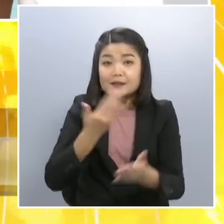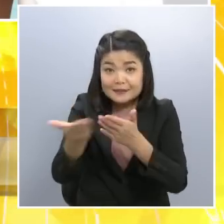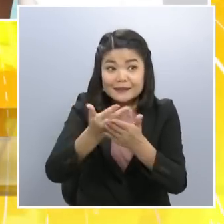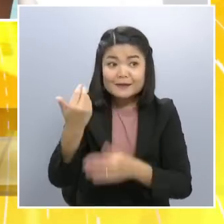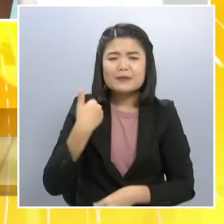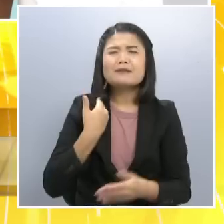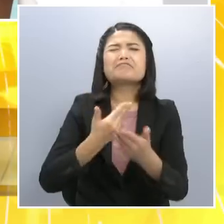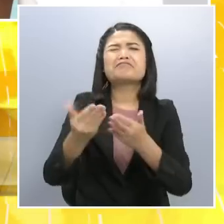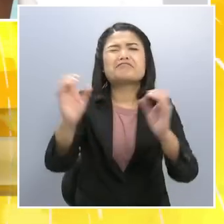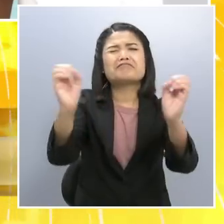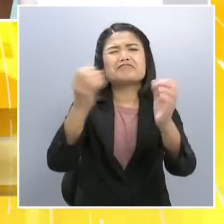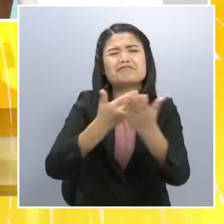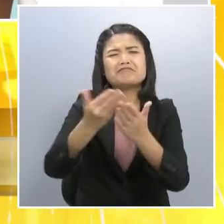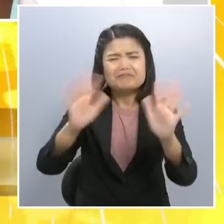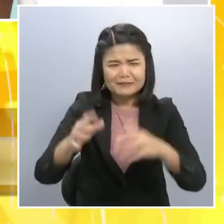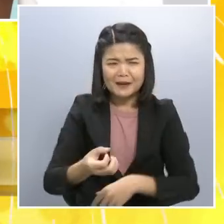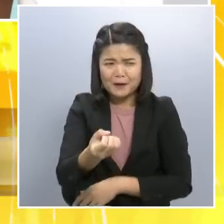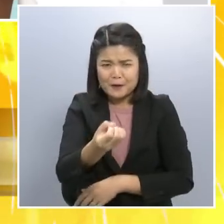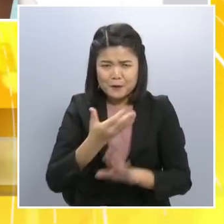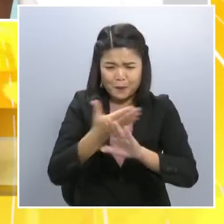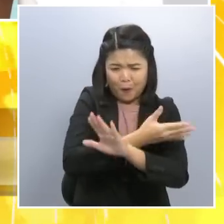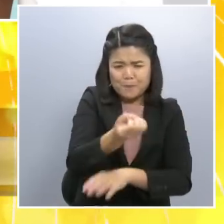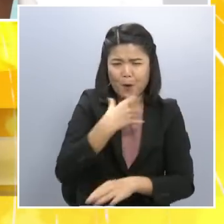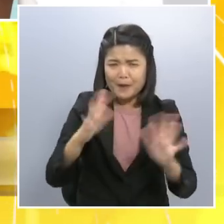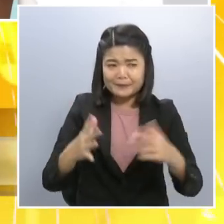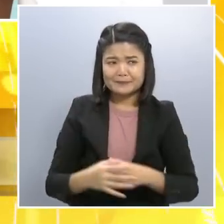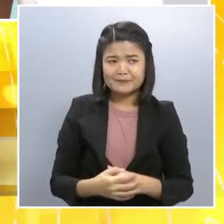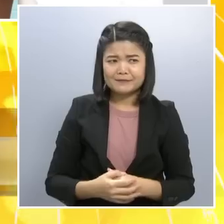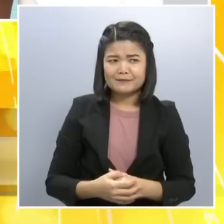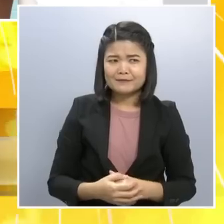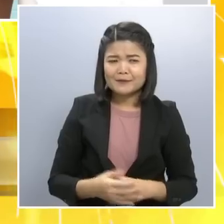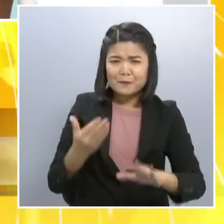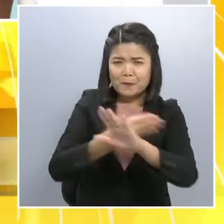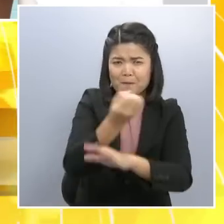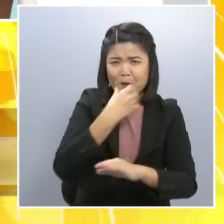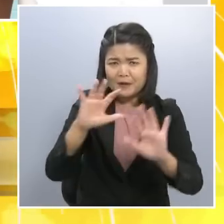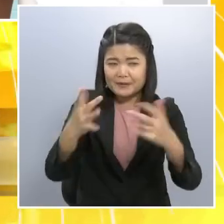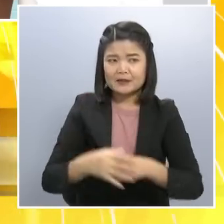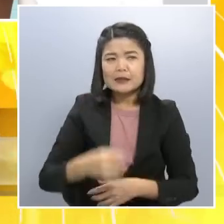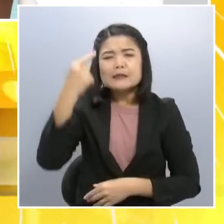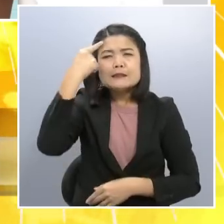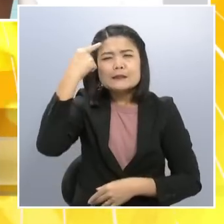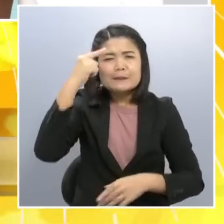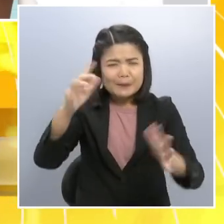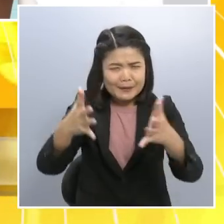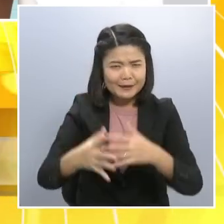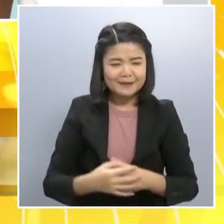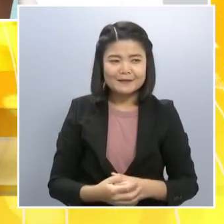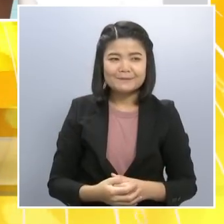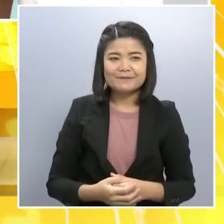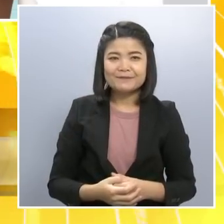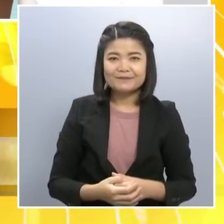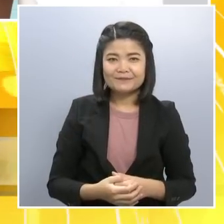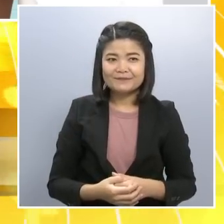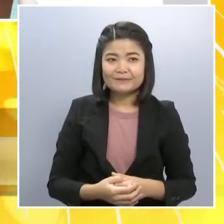หม ไม่ได้ซื้อพี่ยุทธน่าจะบอกหนูก่อนพี่ยุทธบอกว่าคิดอยู่แล้วน่าจะบอกหนูก่อน ไม่พี่ก็ไม่คิดหรอกพูดเล่น ท่านผู้ชม